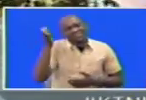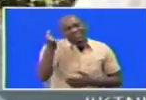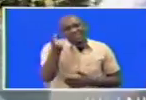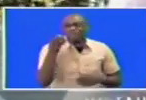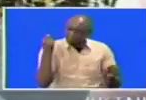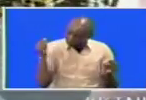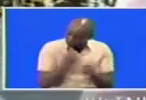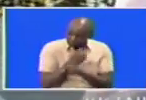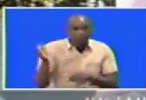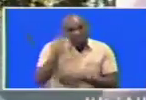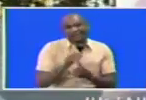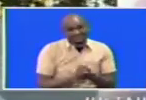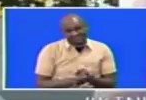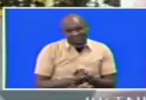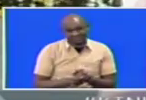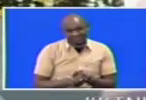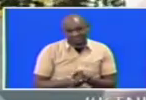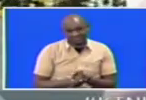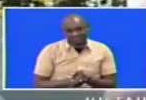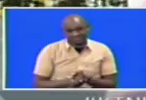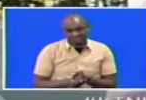mahali ambapo hakuwepo.